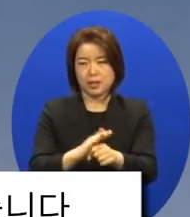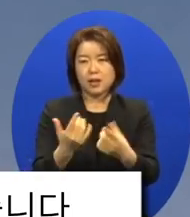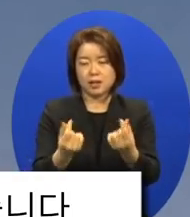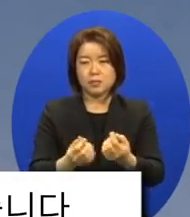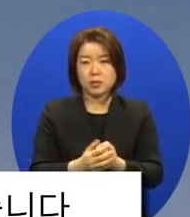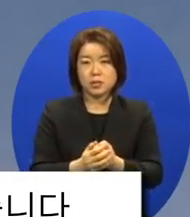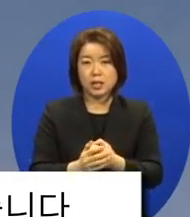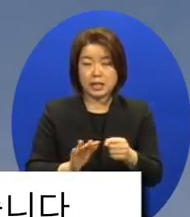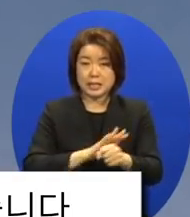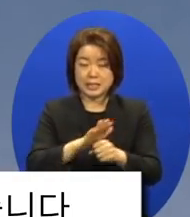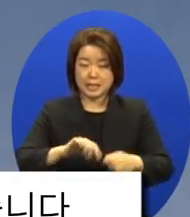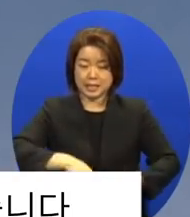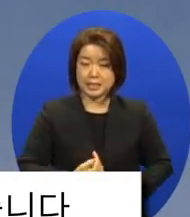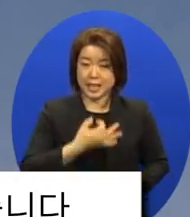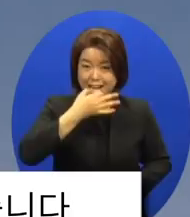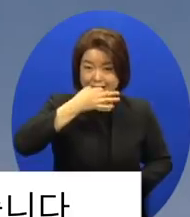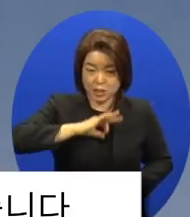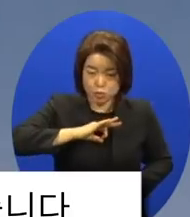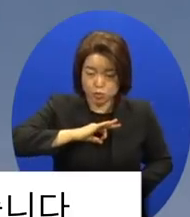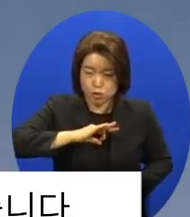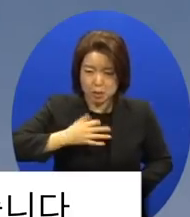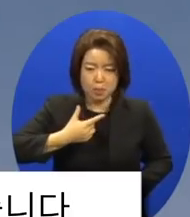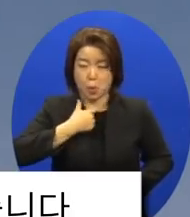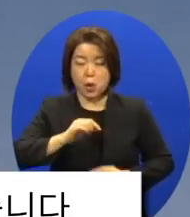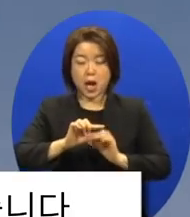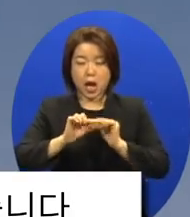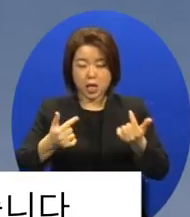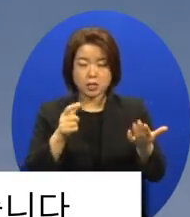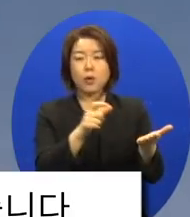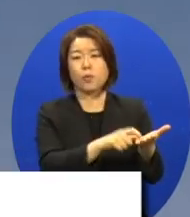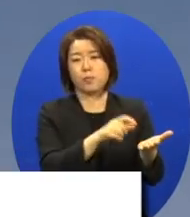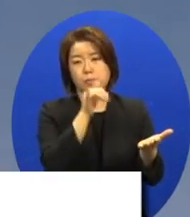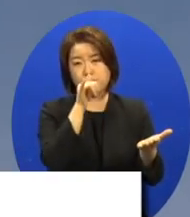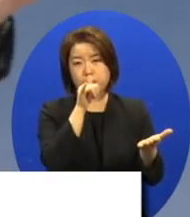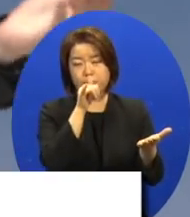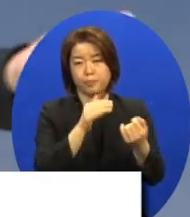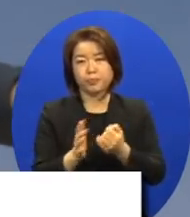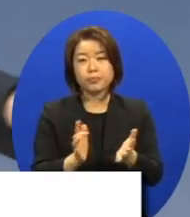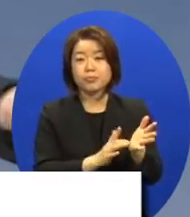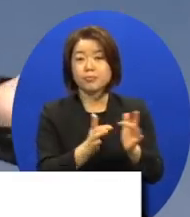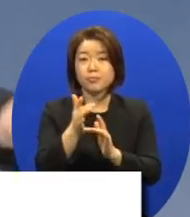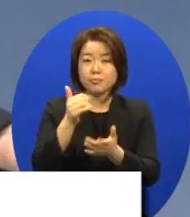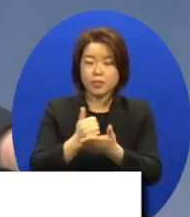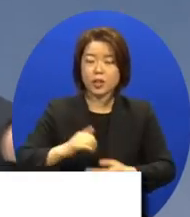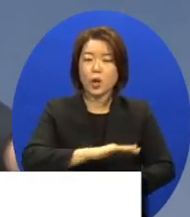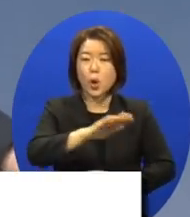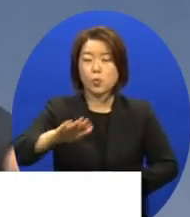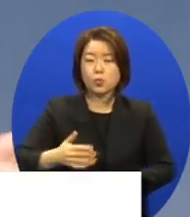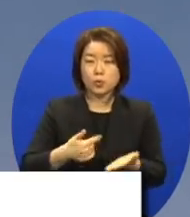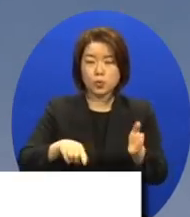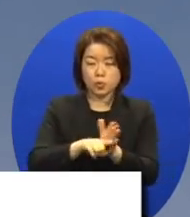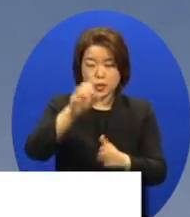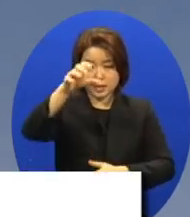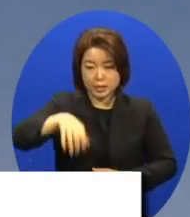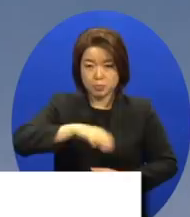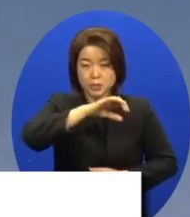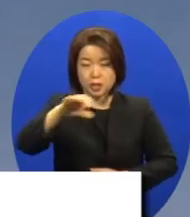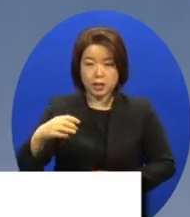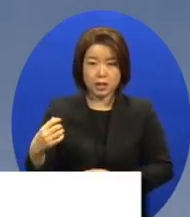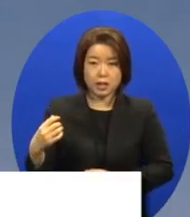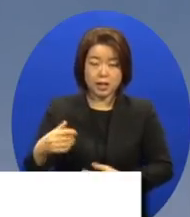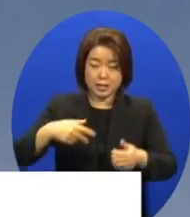사랑은 자기 유익을 구하지 않는 것이라고 성경은 말했습니다 예수님께서 우리를 위해서 십자가를 지실 것이 바로